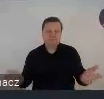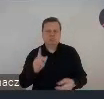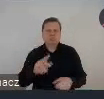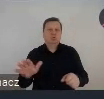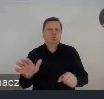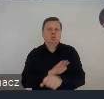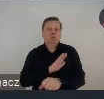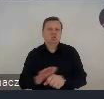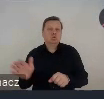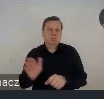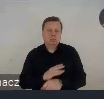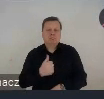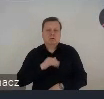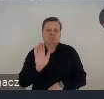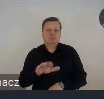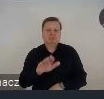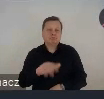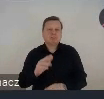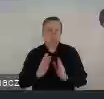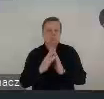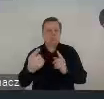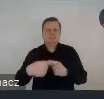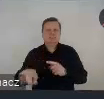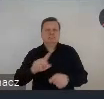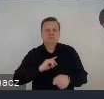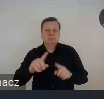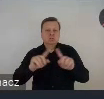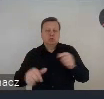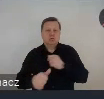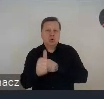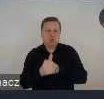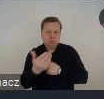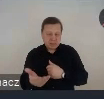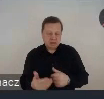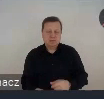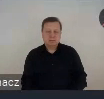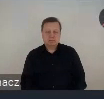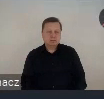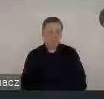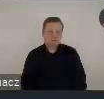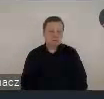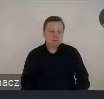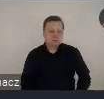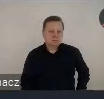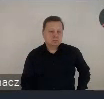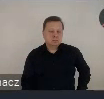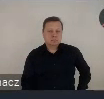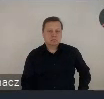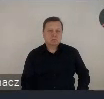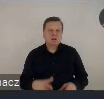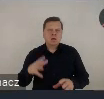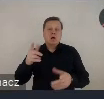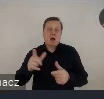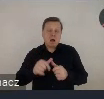uzupełnić, to znaczy musimy państwa prosić o dosłanie takiego dokumentu, co oczywiście zabiera czas,